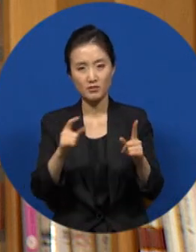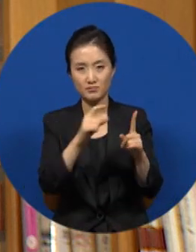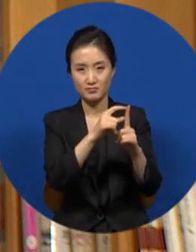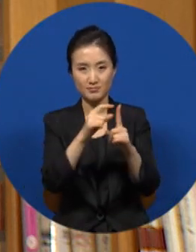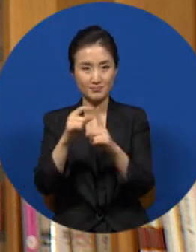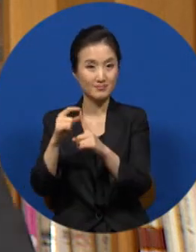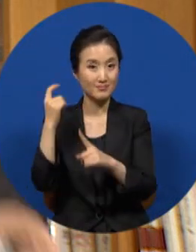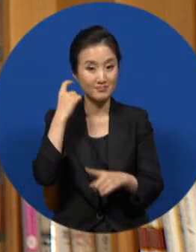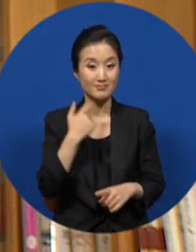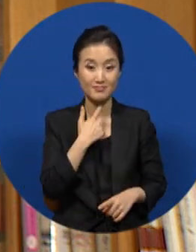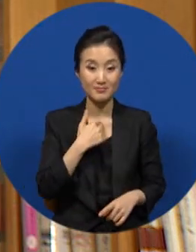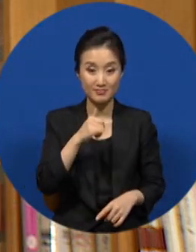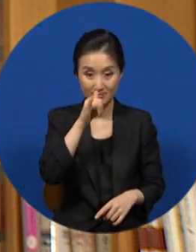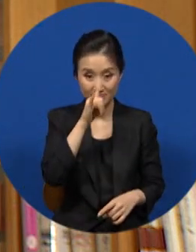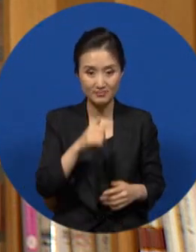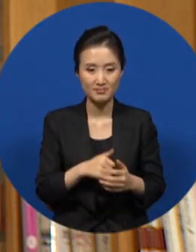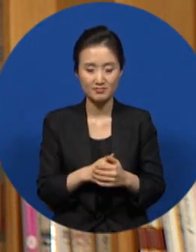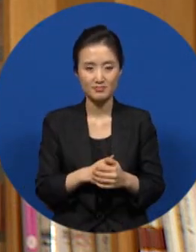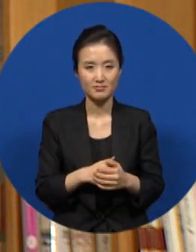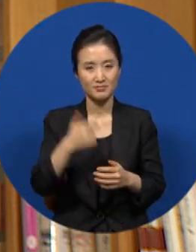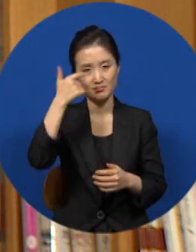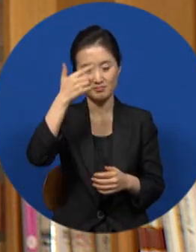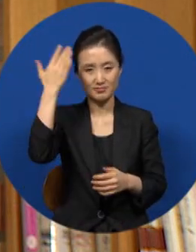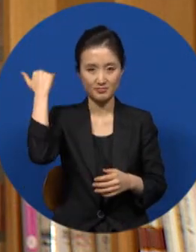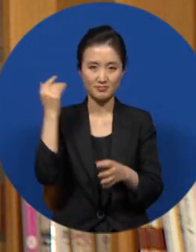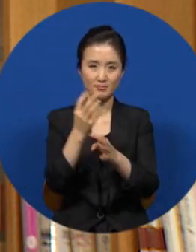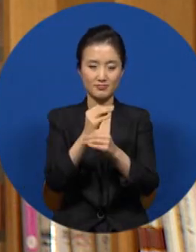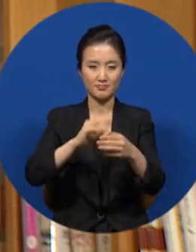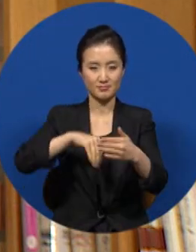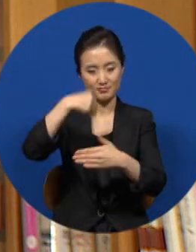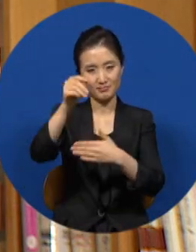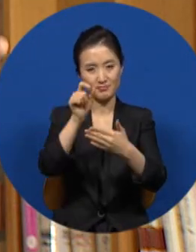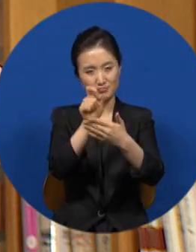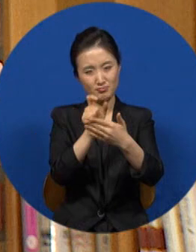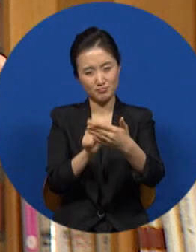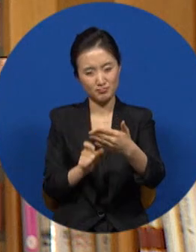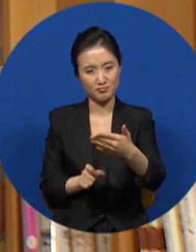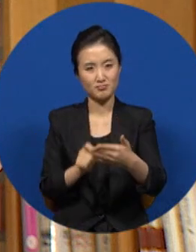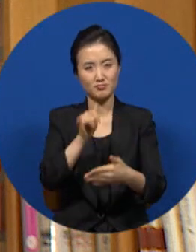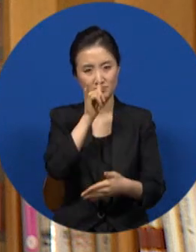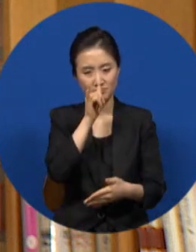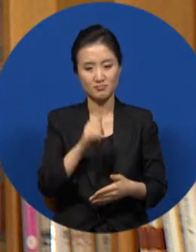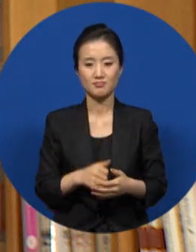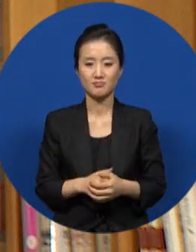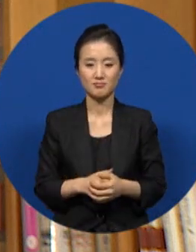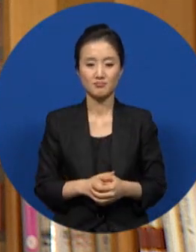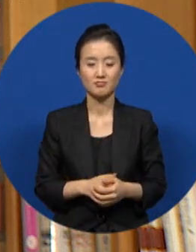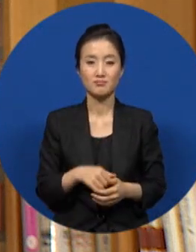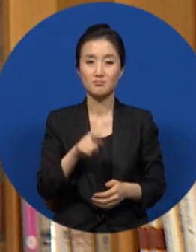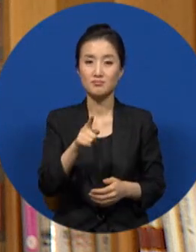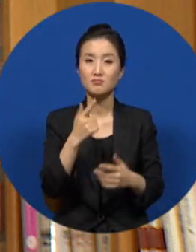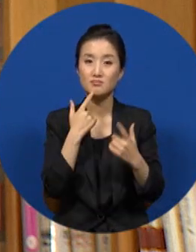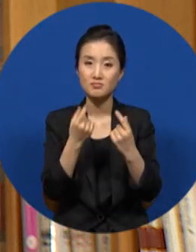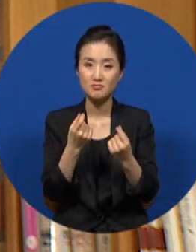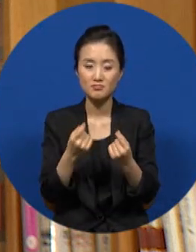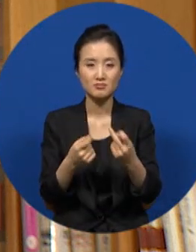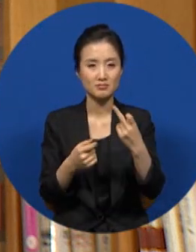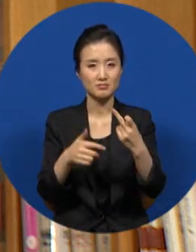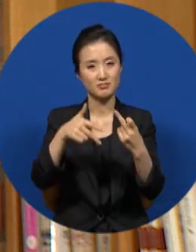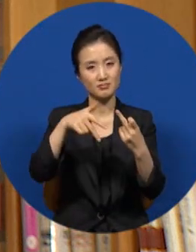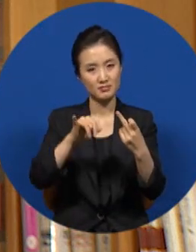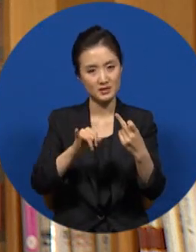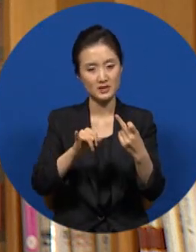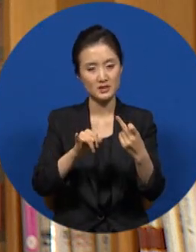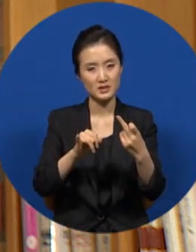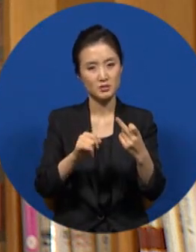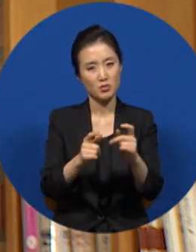쓰이지 않았어요. 아마 달력 정도를 기록하는 거였었는데 하여튼 그런 십간과 12지를 통해서 그 사람이 운명을